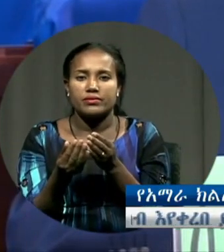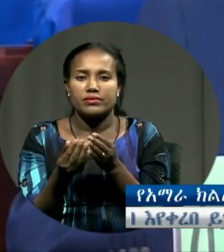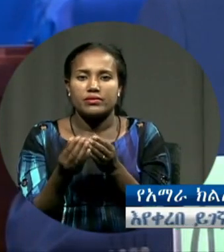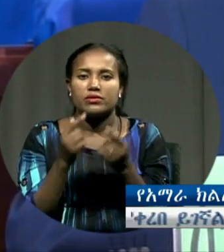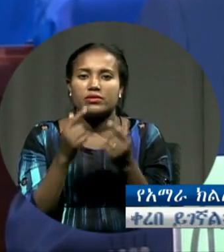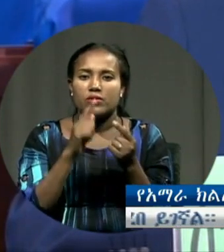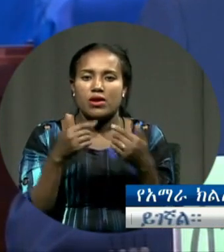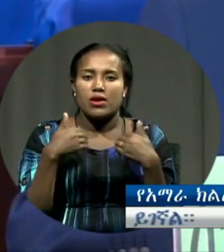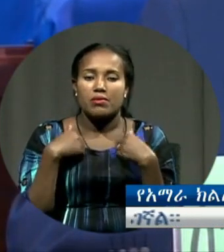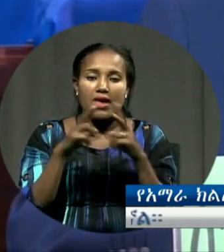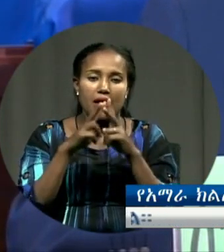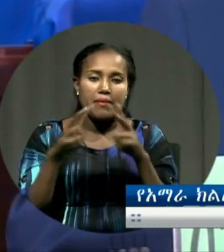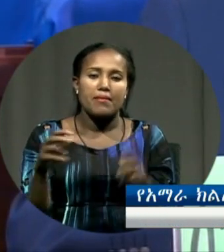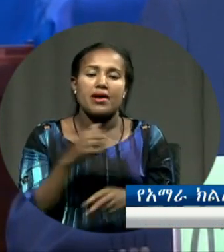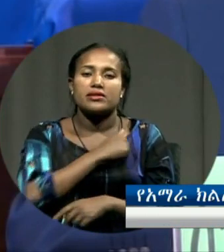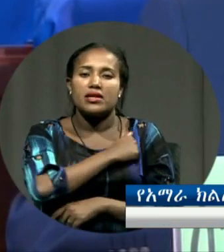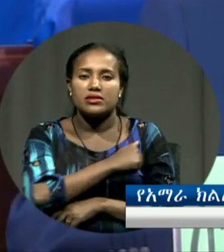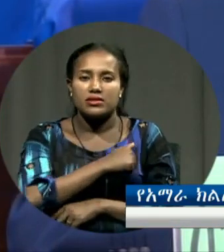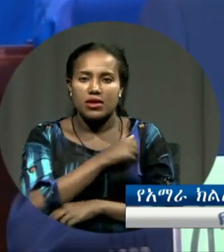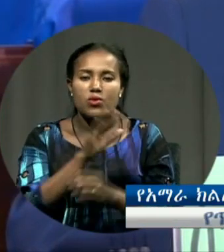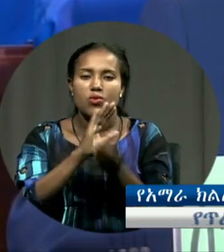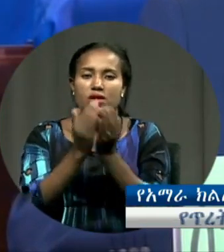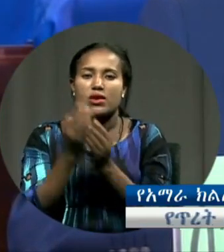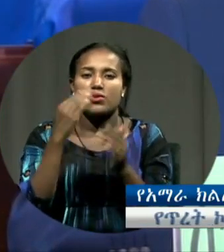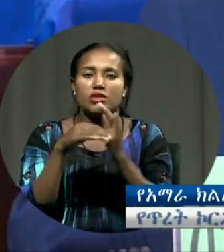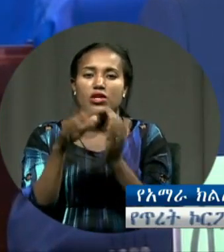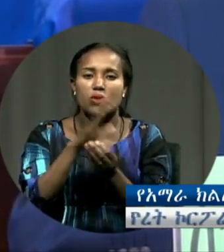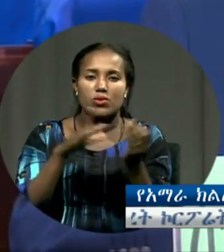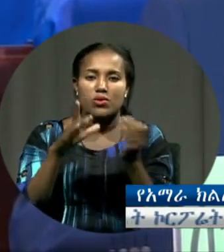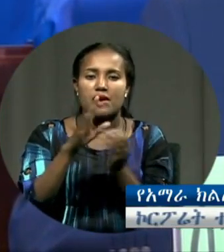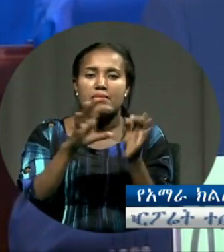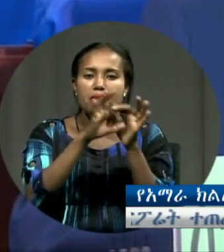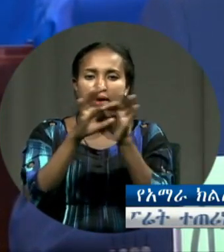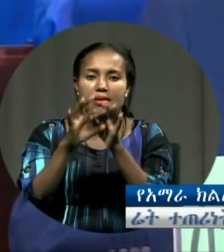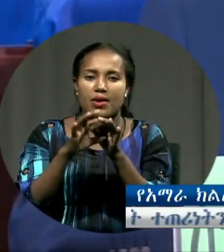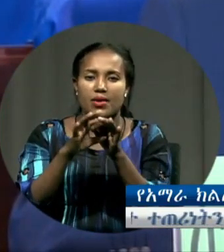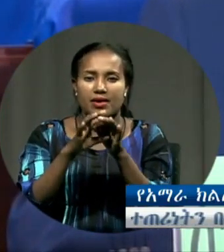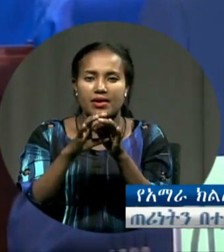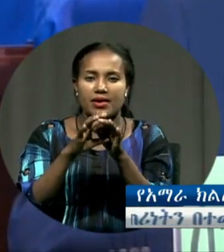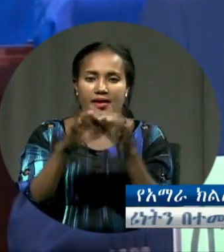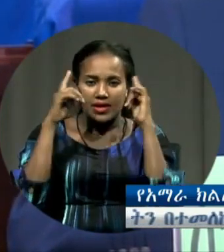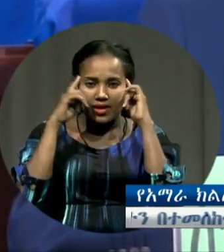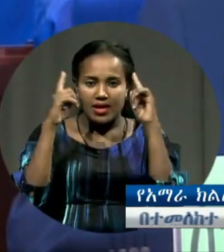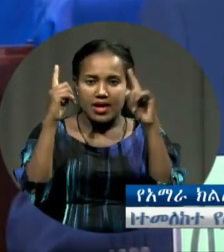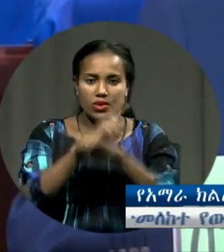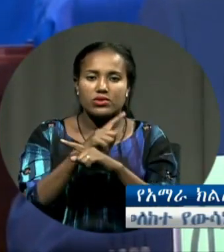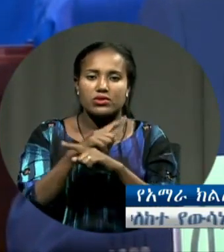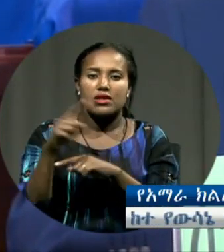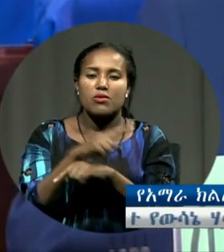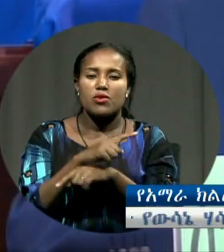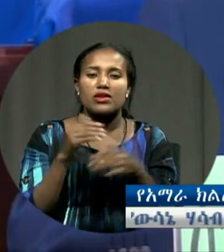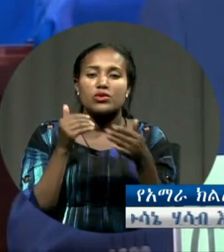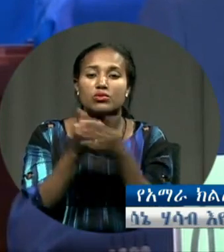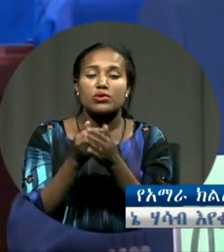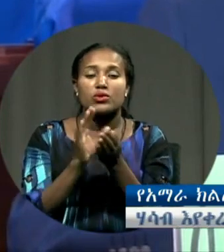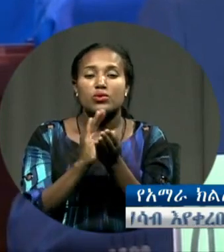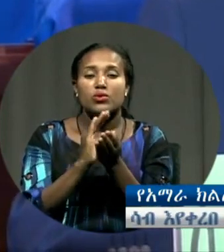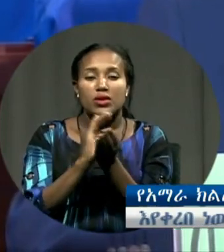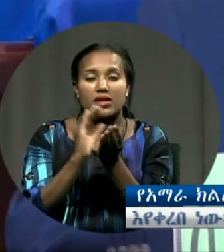ነው ያለው። በጣም አሳዛኝ ሁኔታ ውስጥ የክልሉ ማህበራዊ ቀውስ እስከ መሆን የደረሱበት ሁኔታ ስላለ